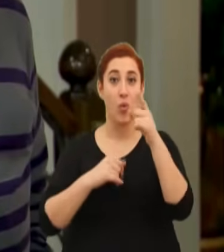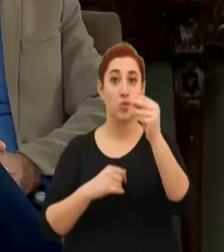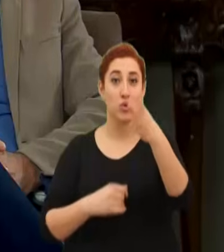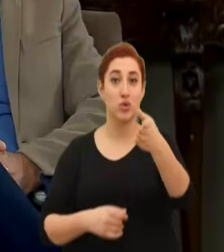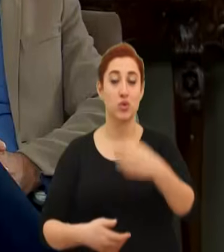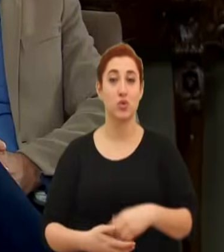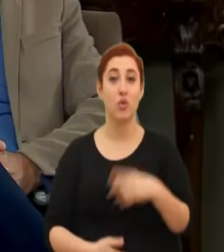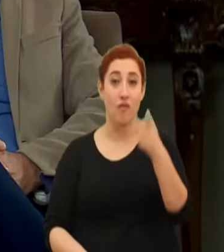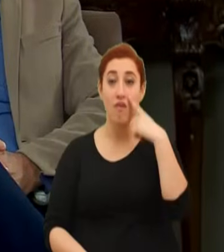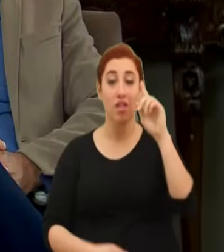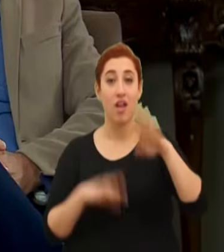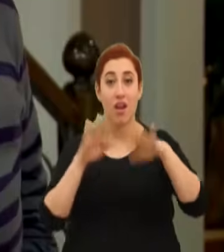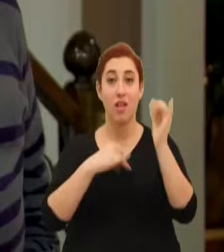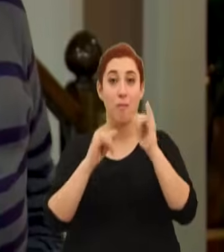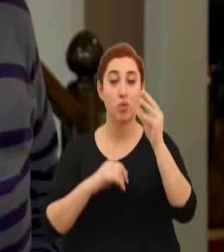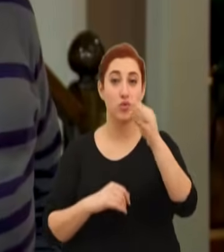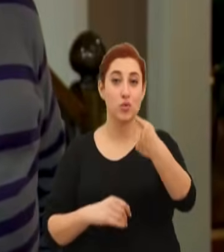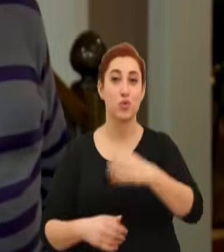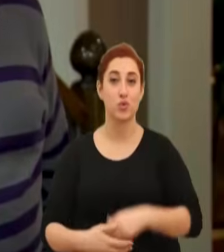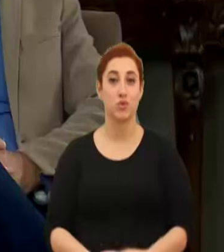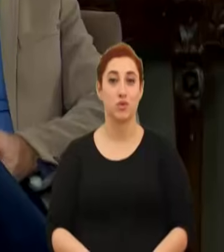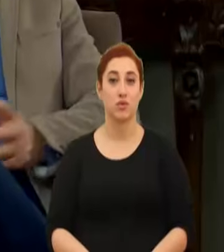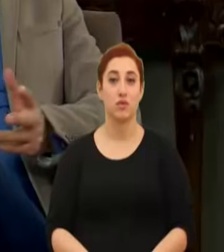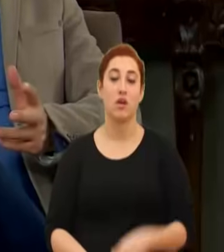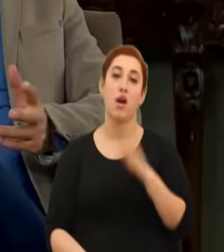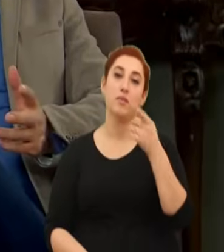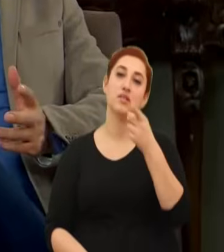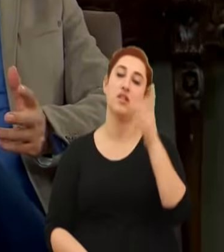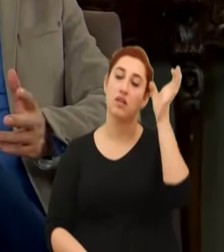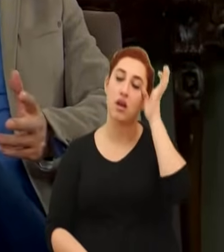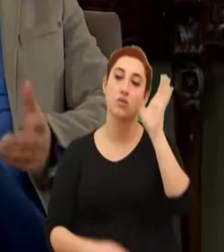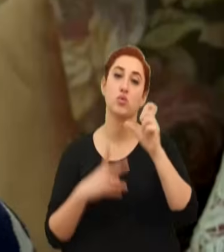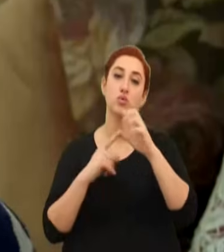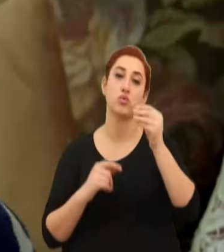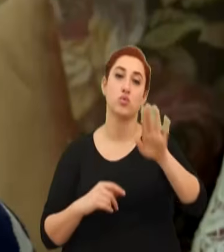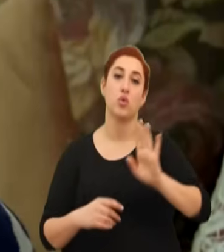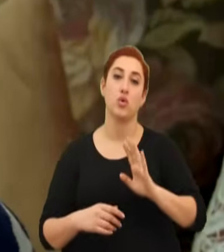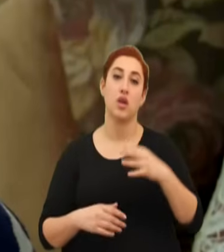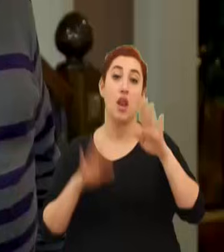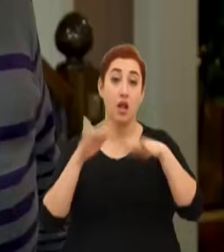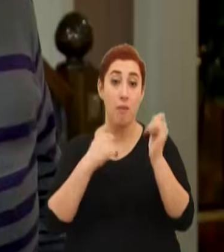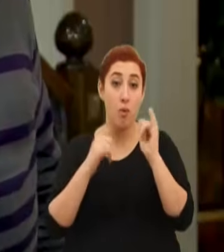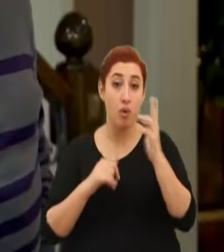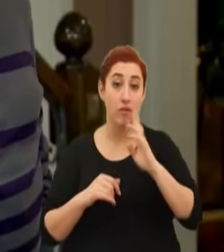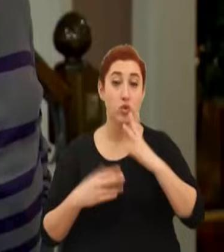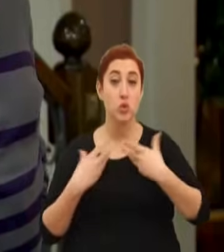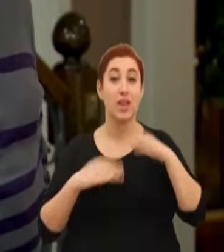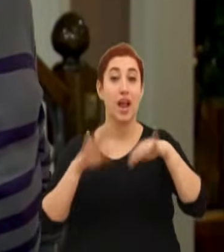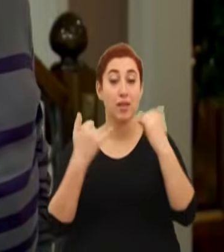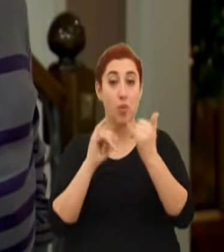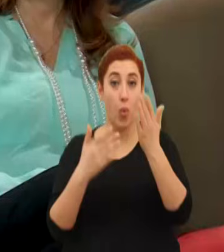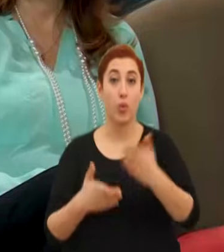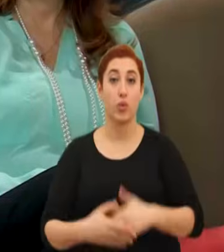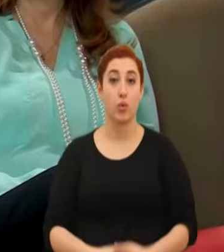oynayan çocuk. Vallahi de reklamlarda oynayan çocuk bu. Ya ama sen de taktın Şükrü çocuğa. Reklamda oynuyor efendim. Süt reklamında